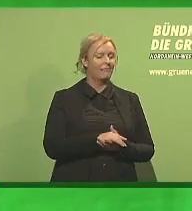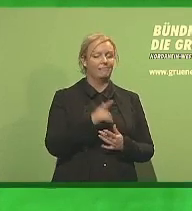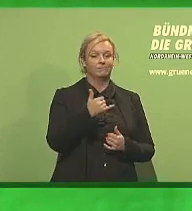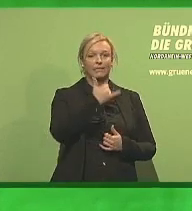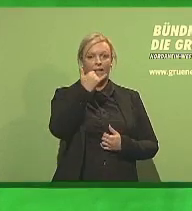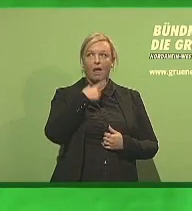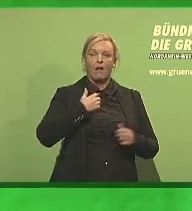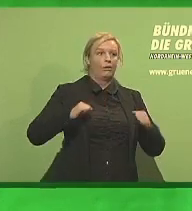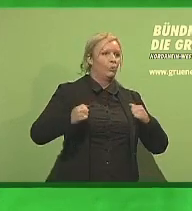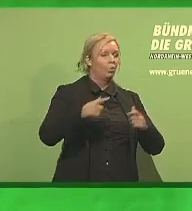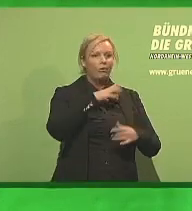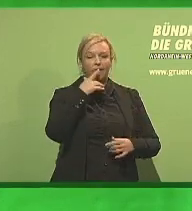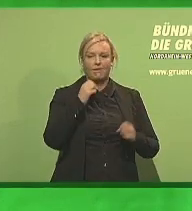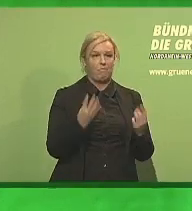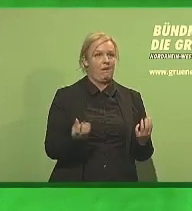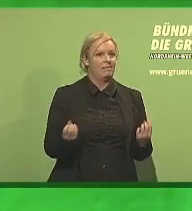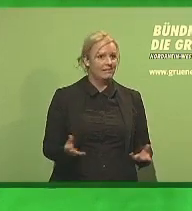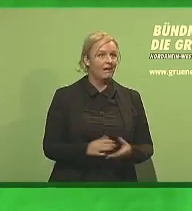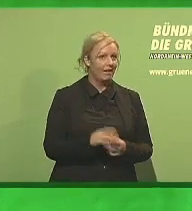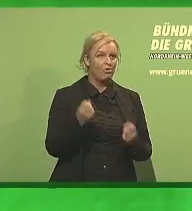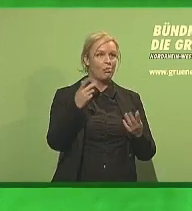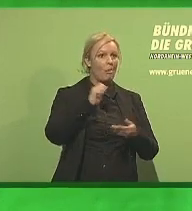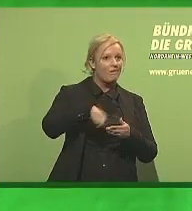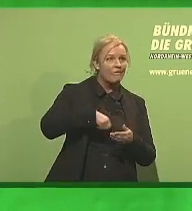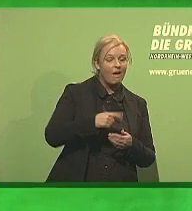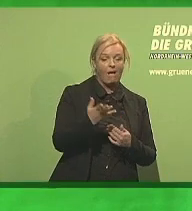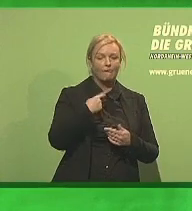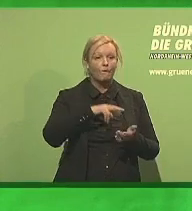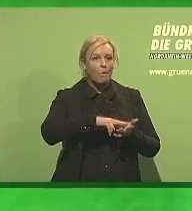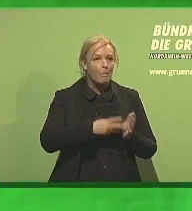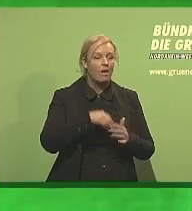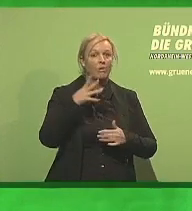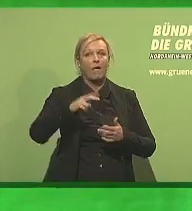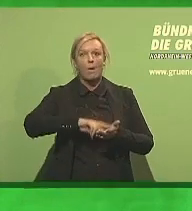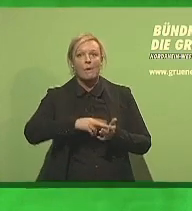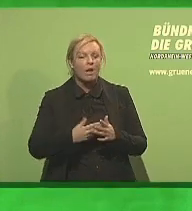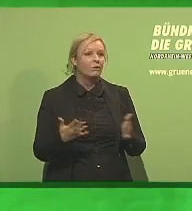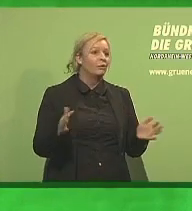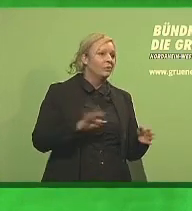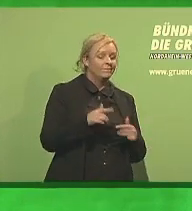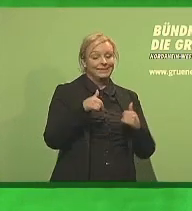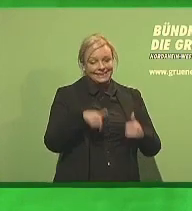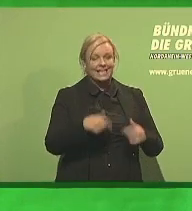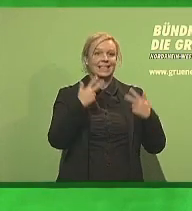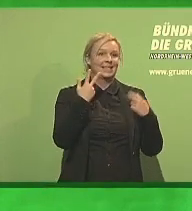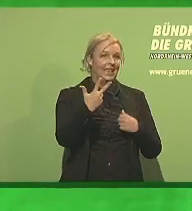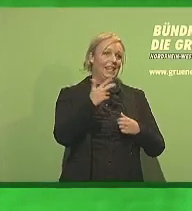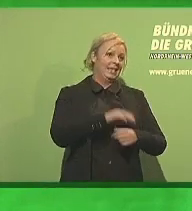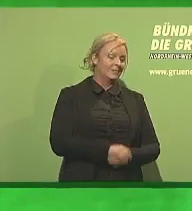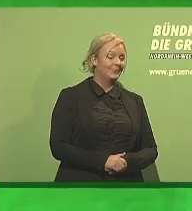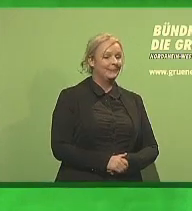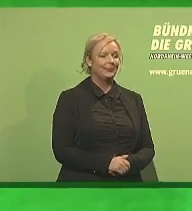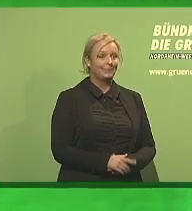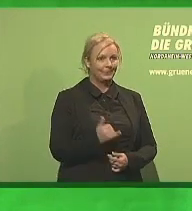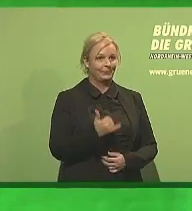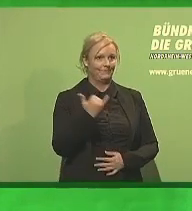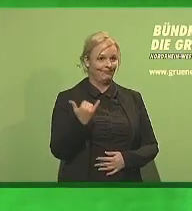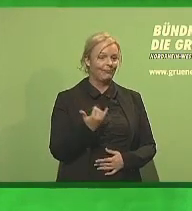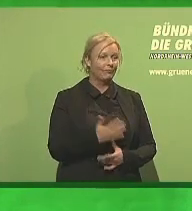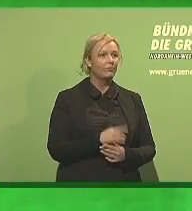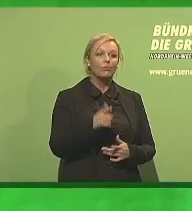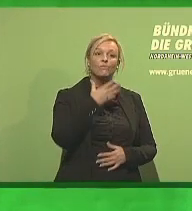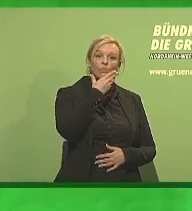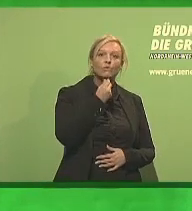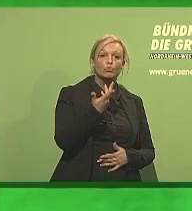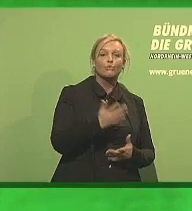ja sehr bewegt durch die Neuwahl und die Vorbereitung und Nachbereitung derselbigen und deswegen ist es jetzt die dritte LDK in diesem Jahr und das ist aber eigentlich ganz schön,